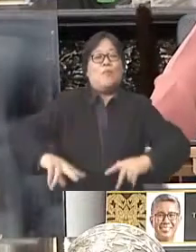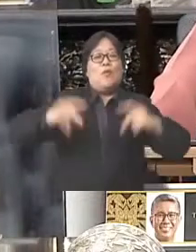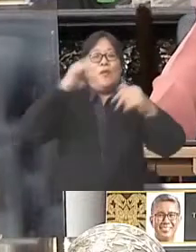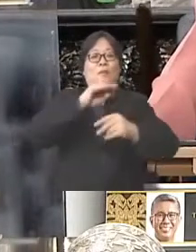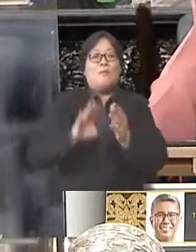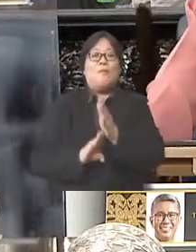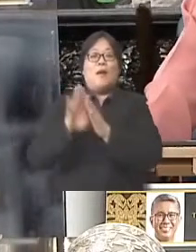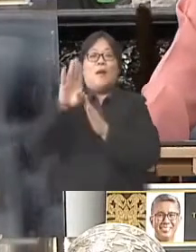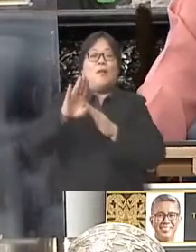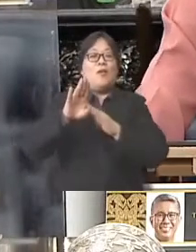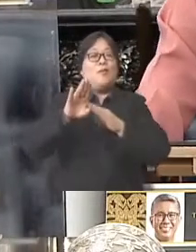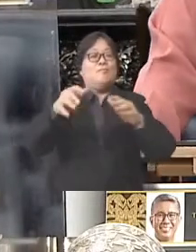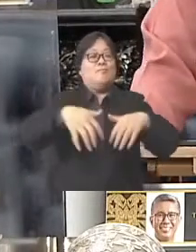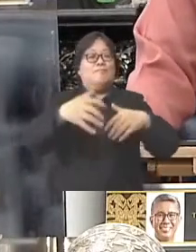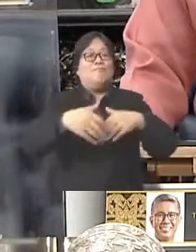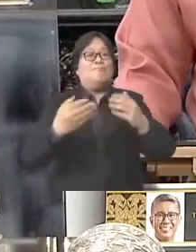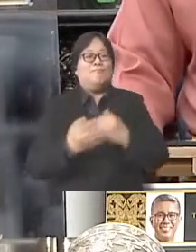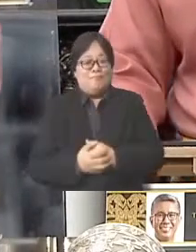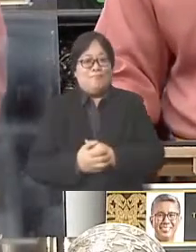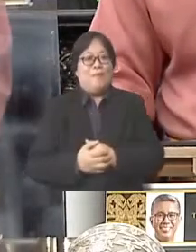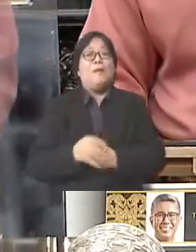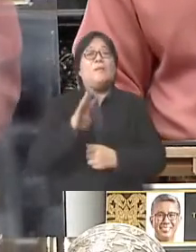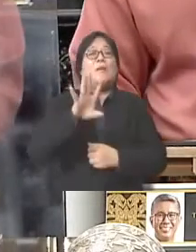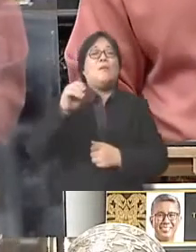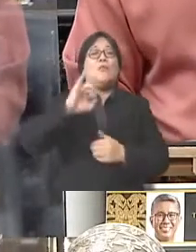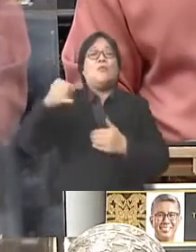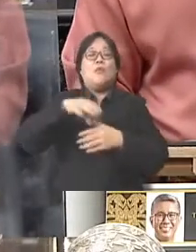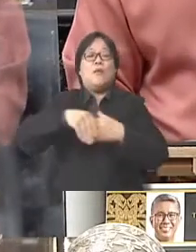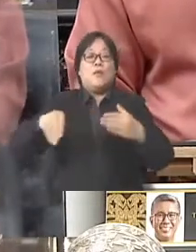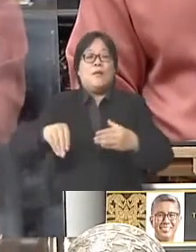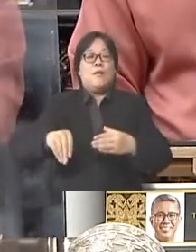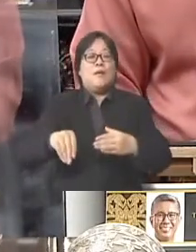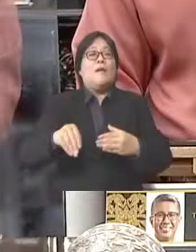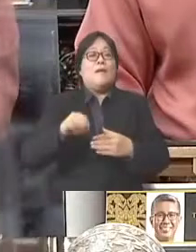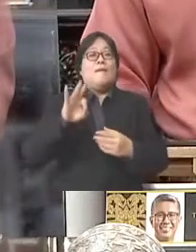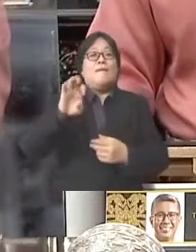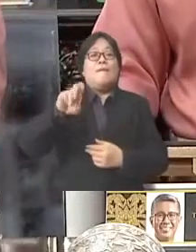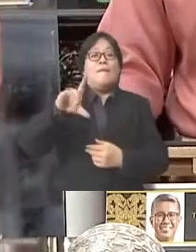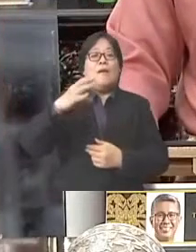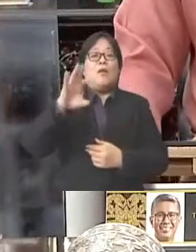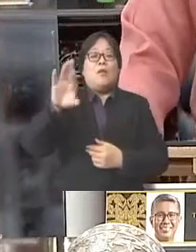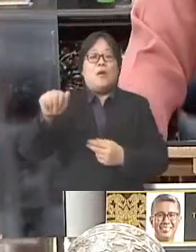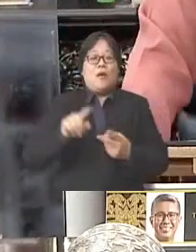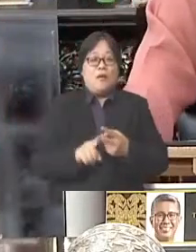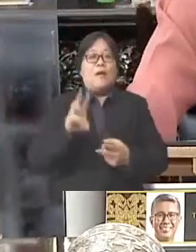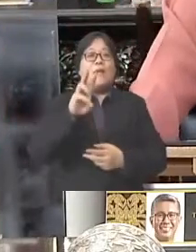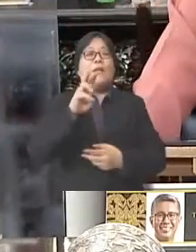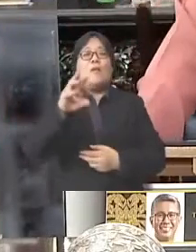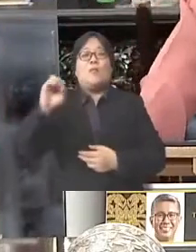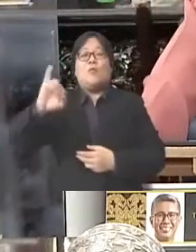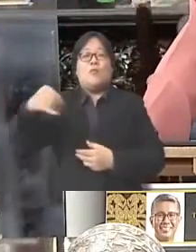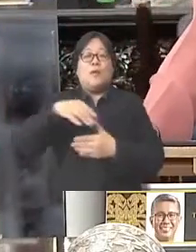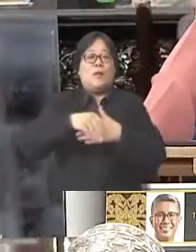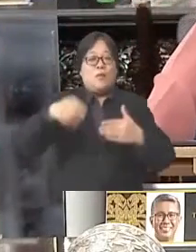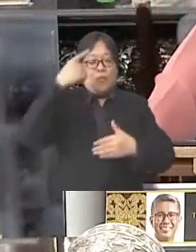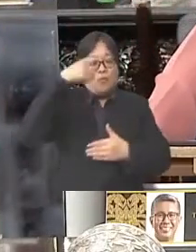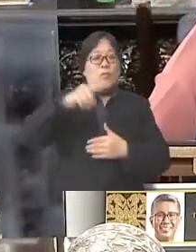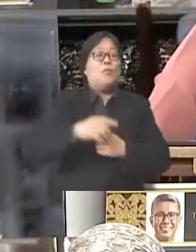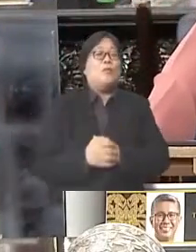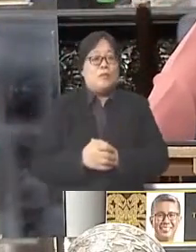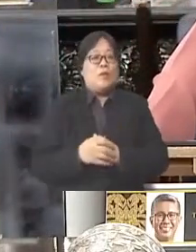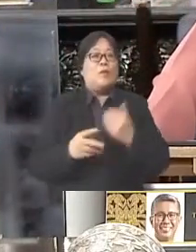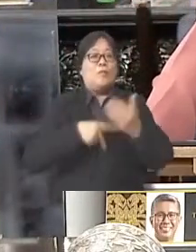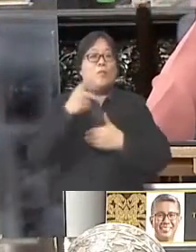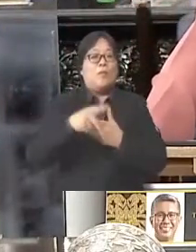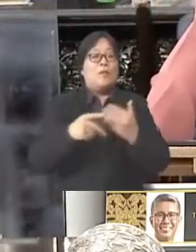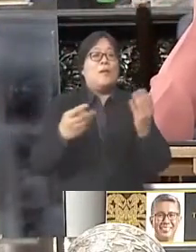pemulihan dan pembangunan penyeru ke 425 juta hingga untuk manfaat positif felcra dan 663 untuk kemajuan pekebun kecil